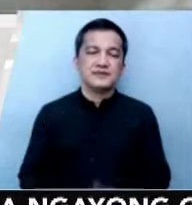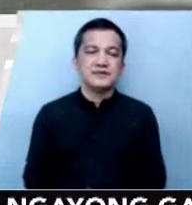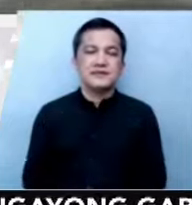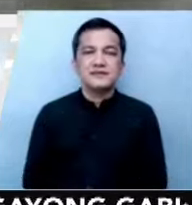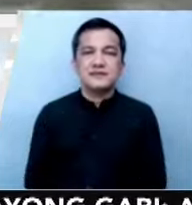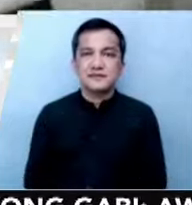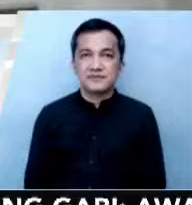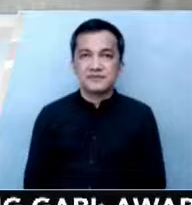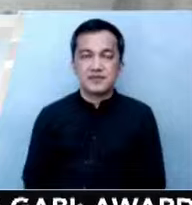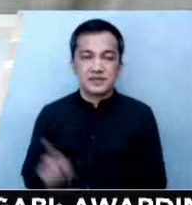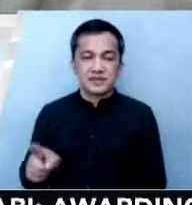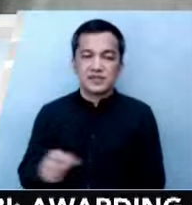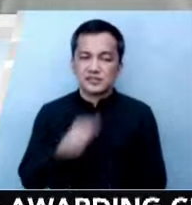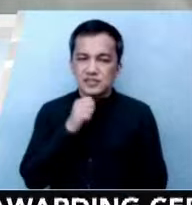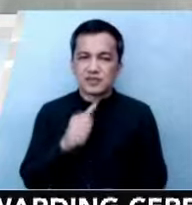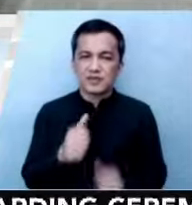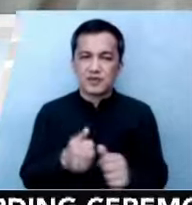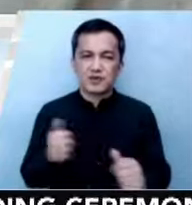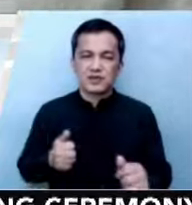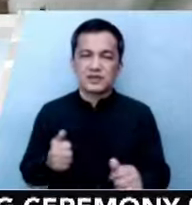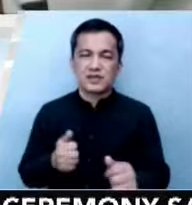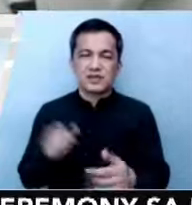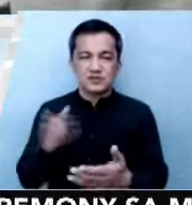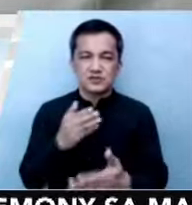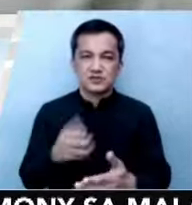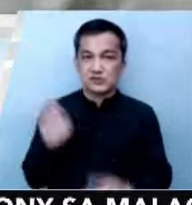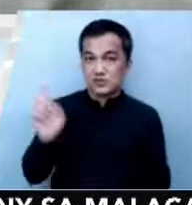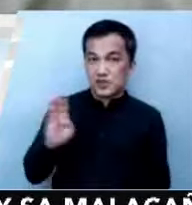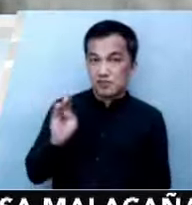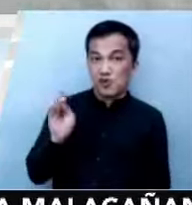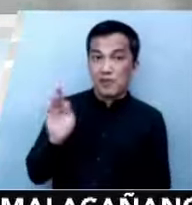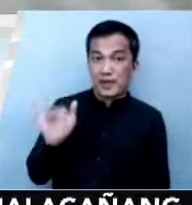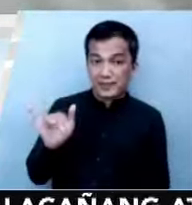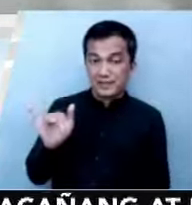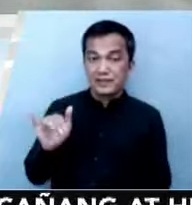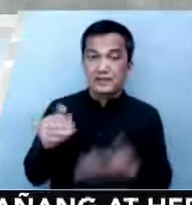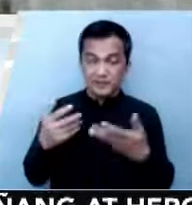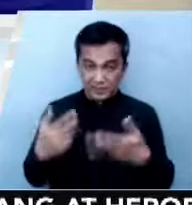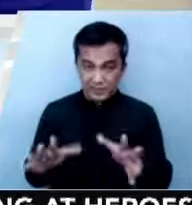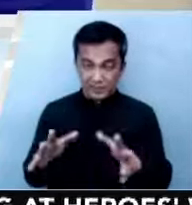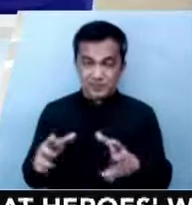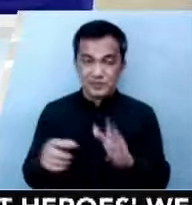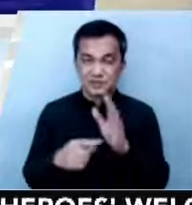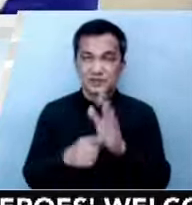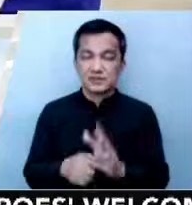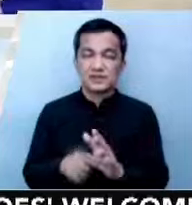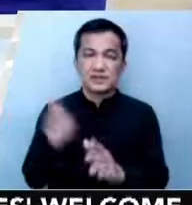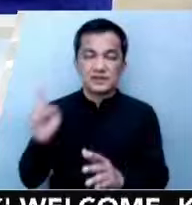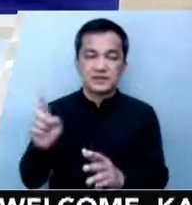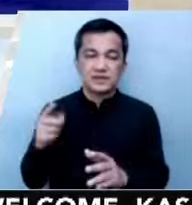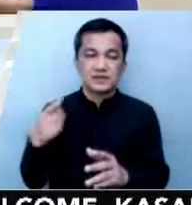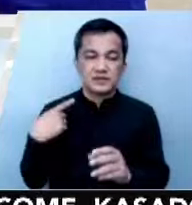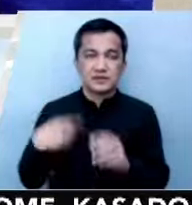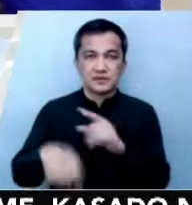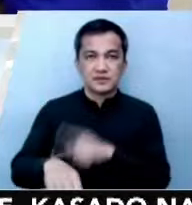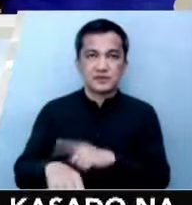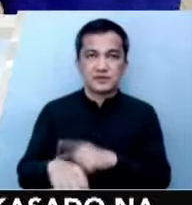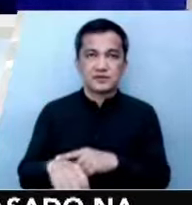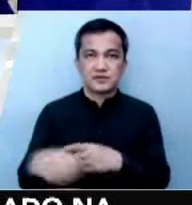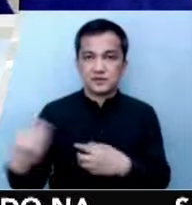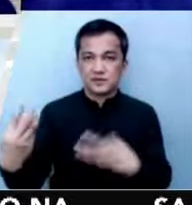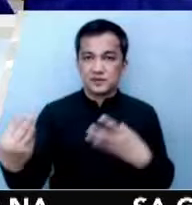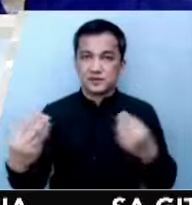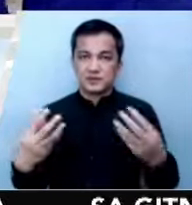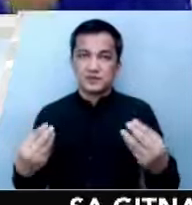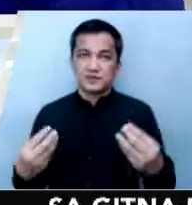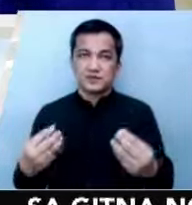song number, si Bubay. Pagkatapos ng show, nagkaroon sila ng pagkakataong magpa-picture sa